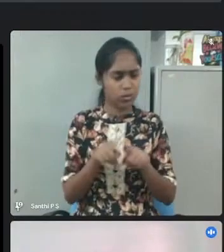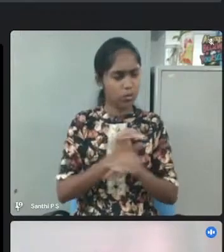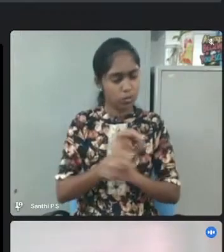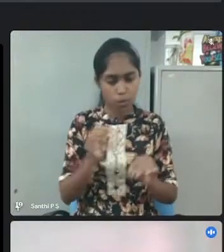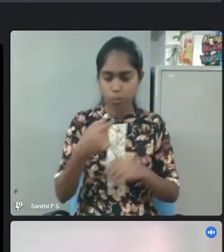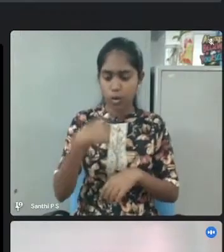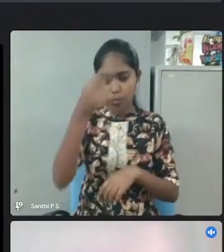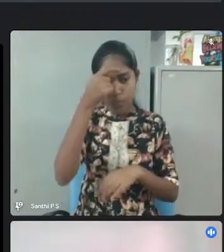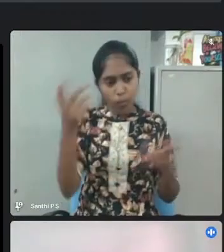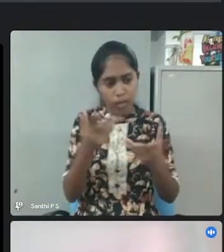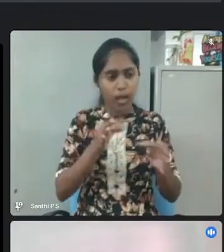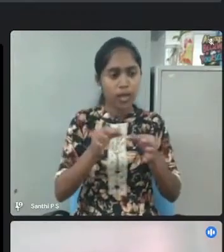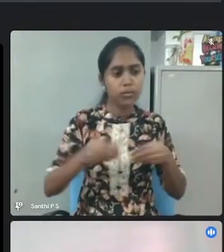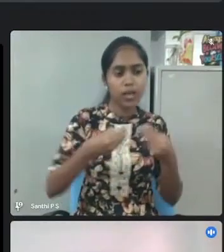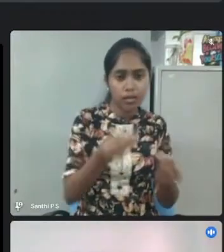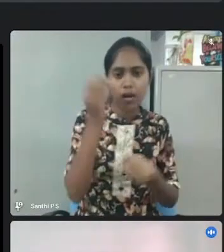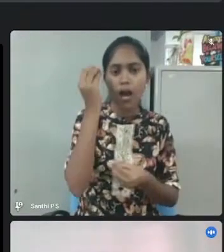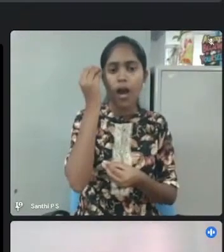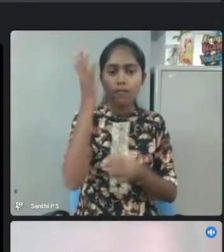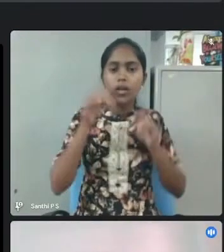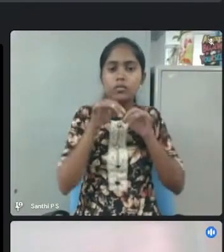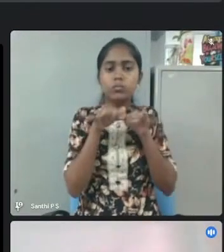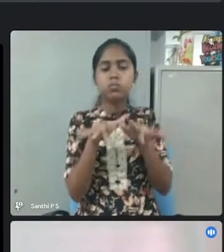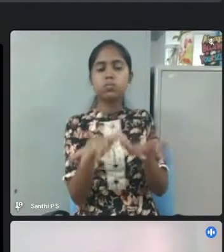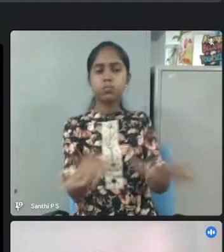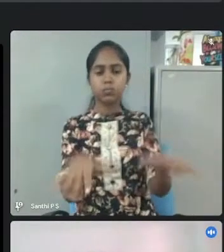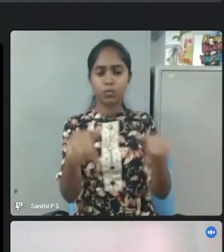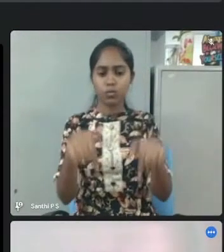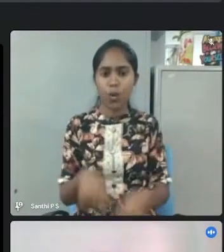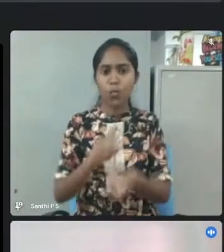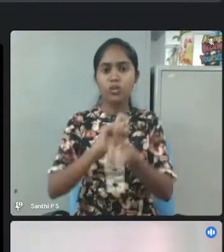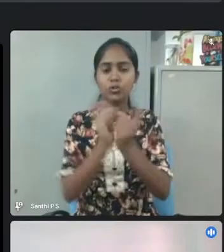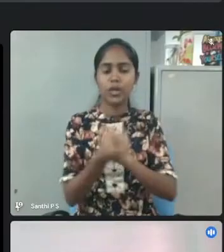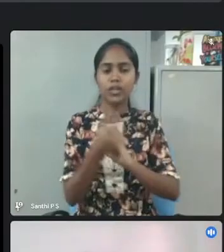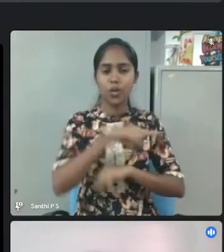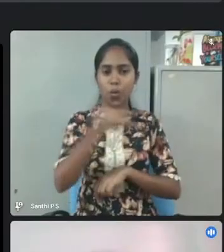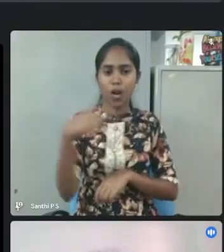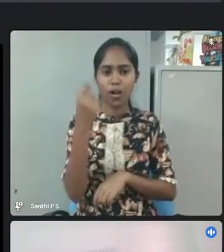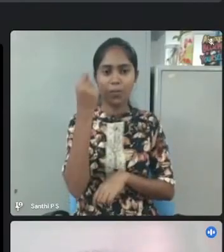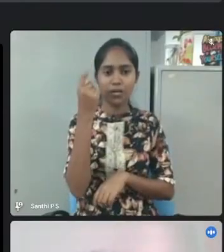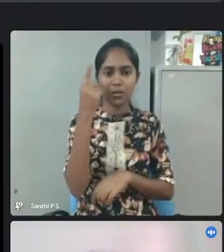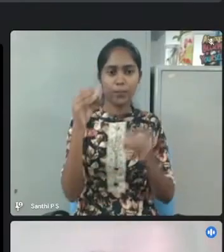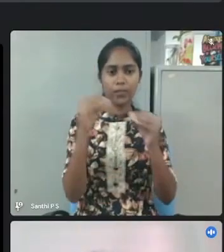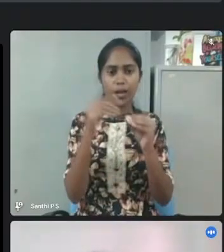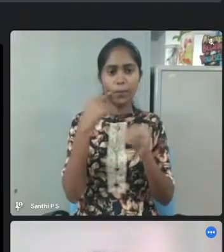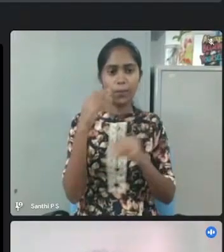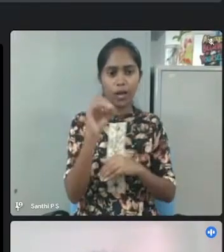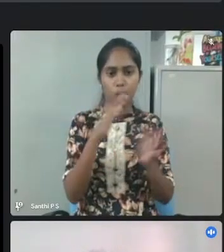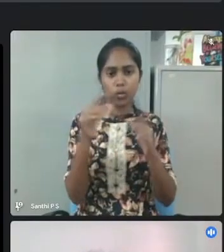ഒരു മനസ്സിലാക്കലിൽ നിന്നാണ് പുതിയ ഒരു മോഡലായിട്ടുള്ള ബയോ സൈക്കോ സോഷ്യൽ മോഡൽ